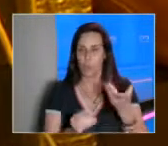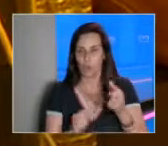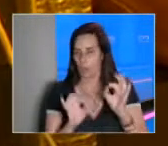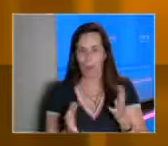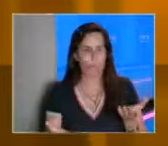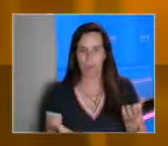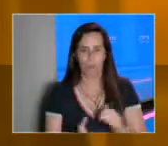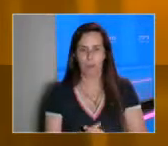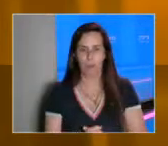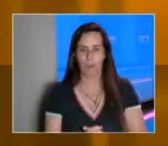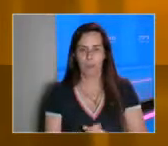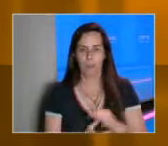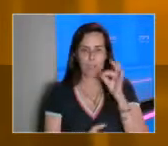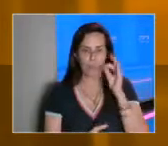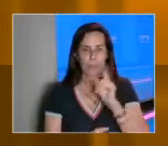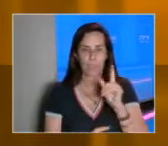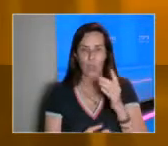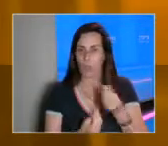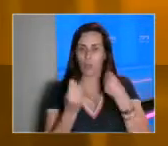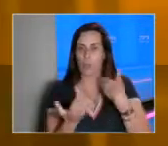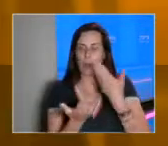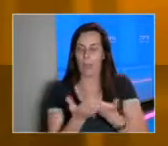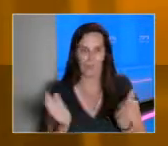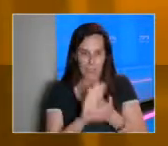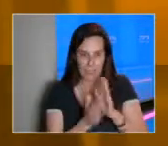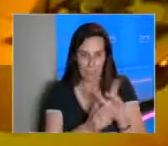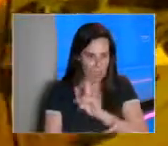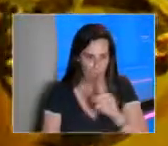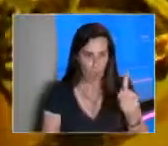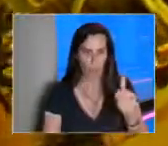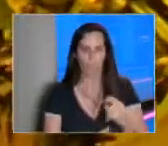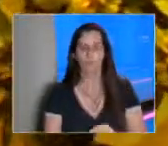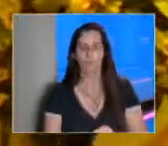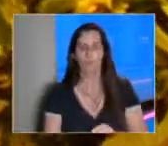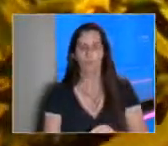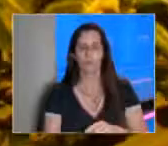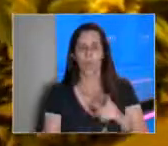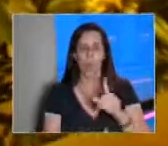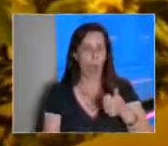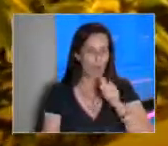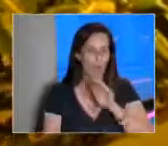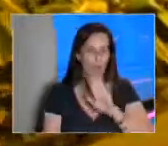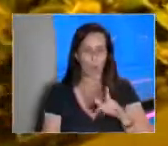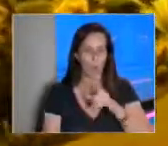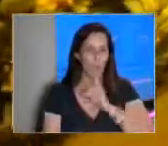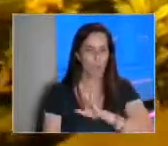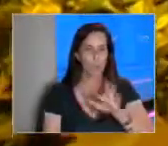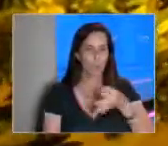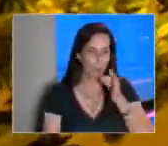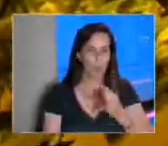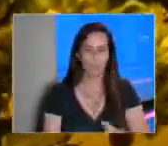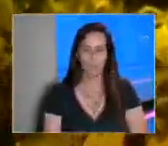בהחלט שמים, זה לא דבר שאני ממליצה עליו לאף אחד, אגב, גם לא אלכוהול, גם לא סוכר, גם לא